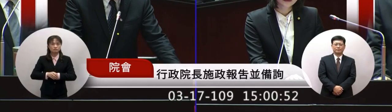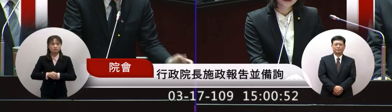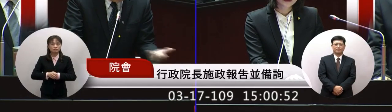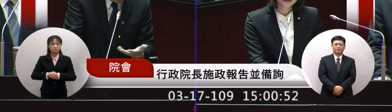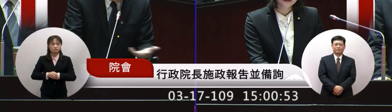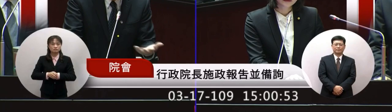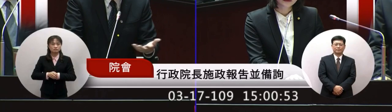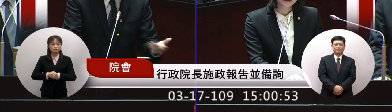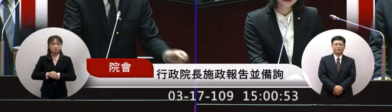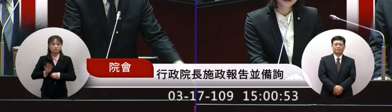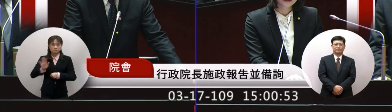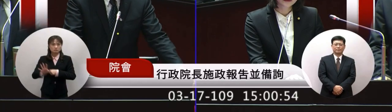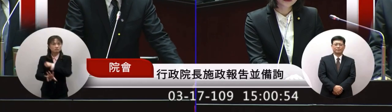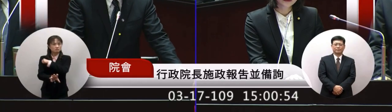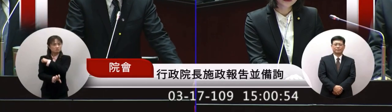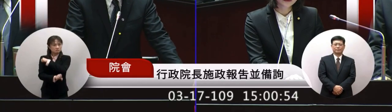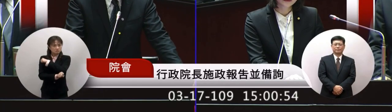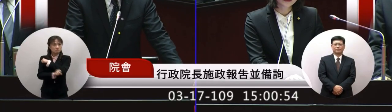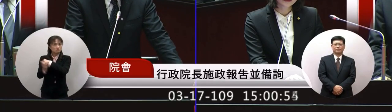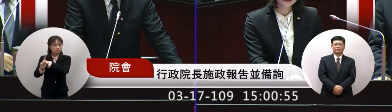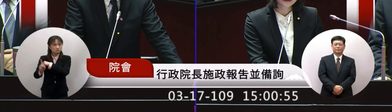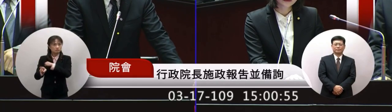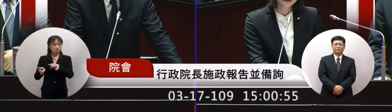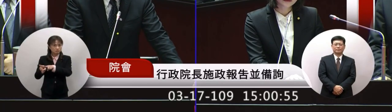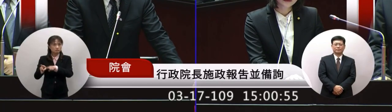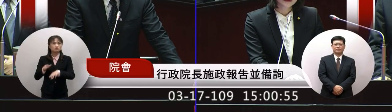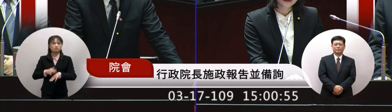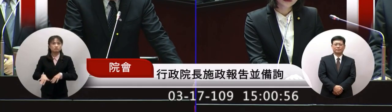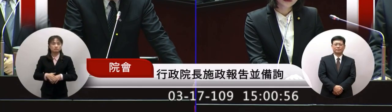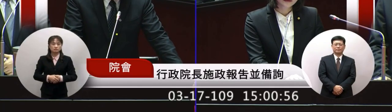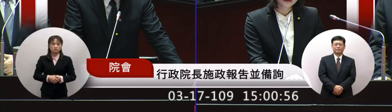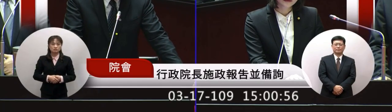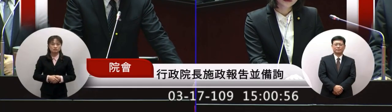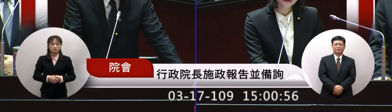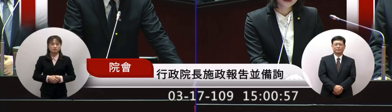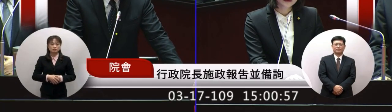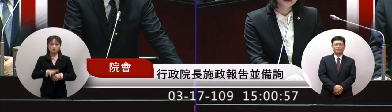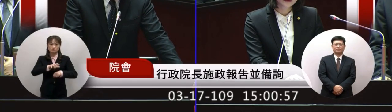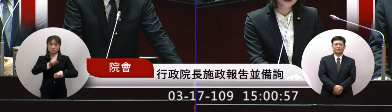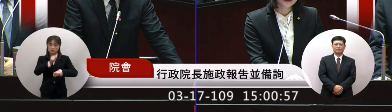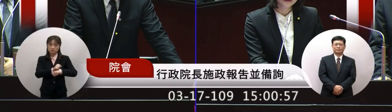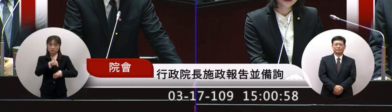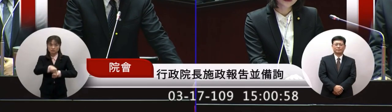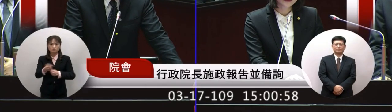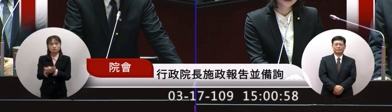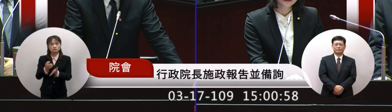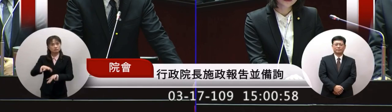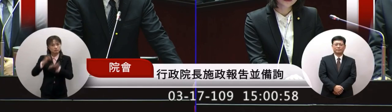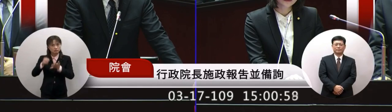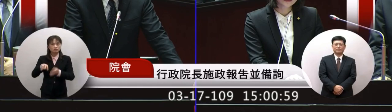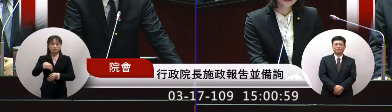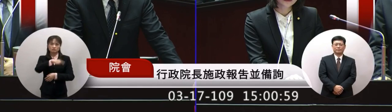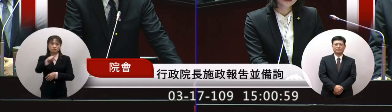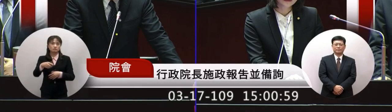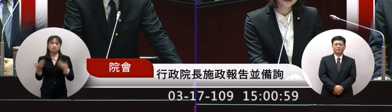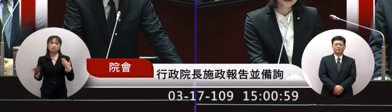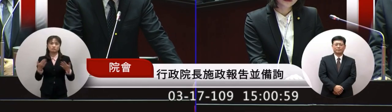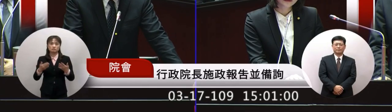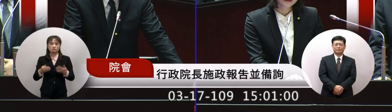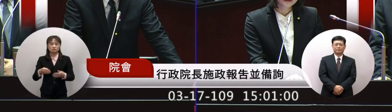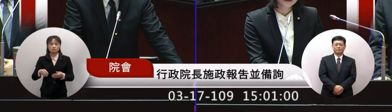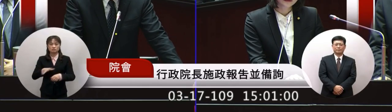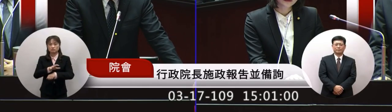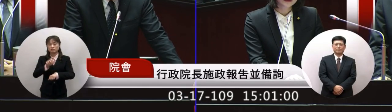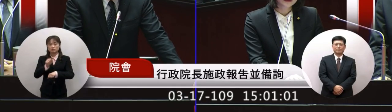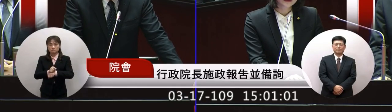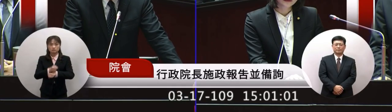一个底子到底是如何。那么新加坡您刚刚提出来，那大家当然都很清楚，新加坡跟香港